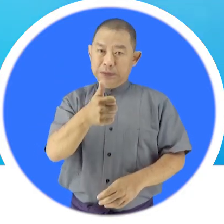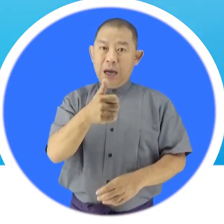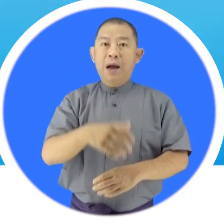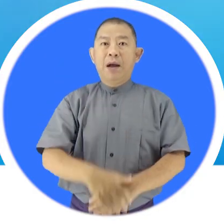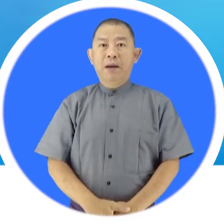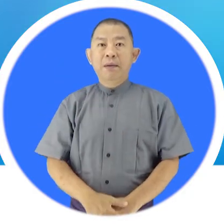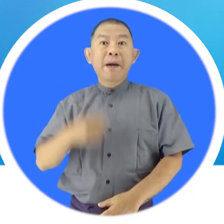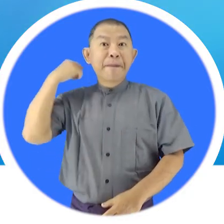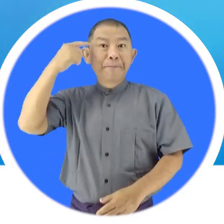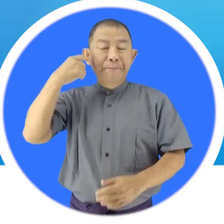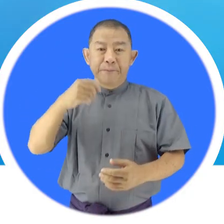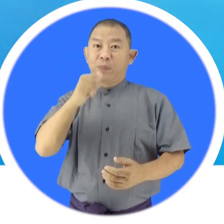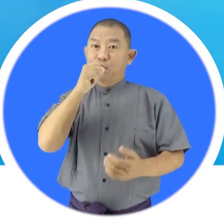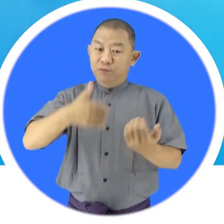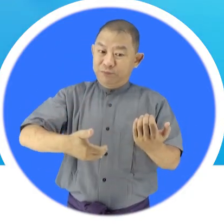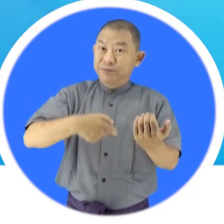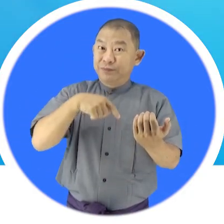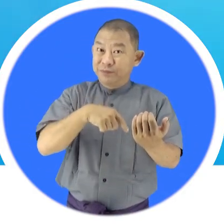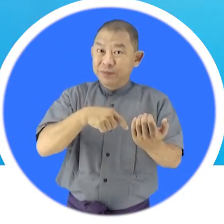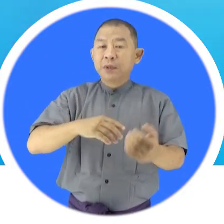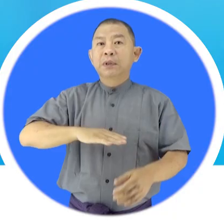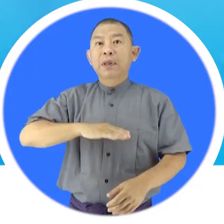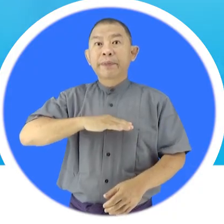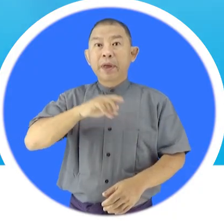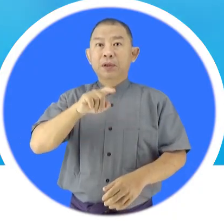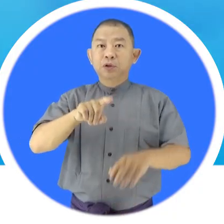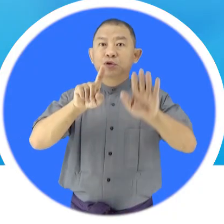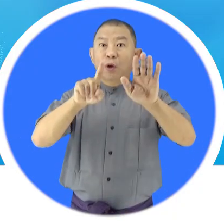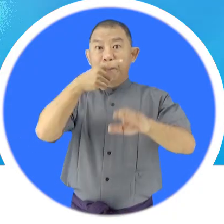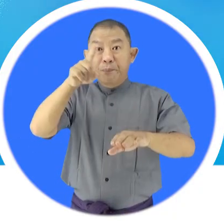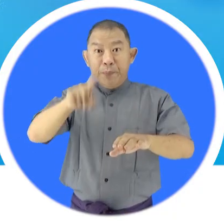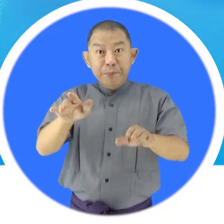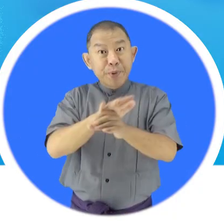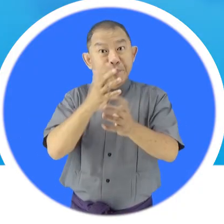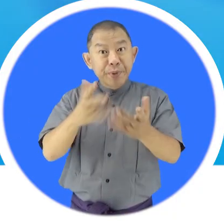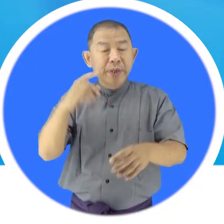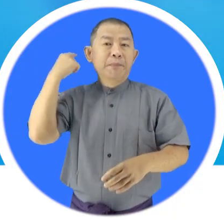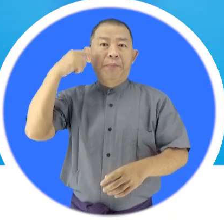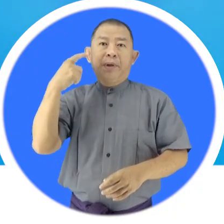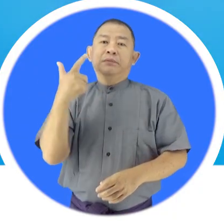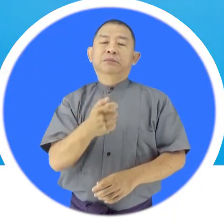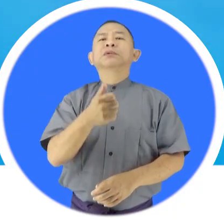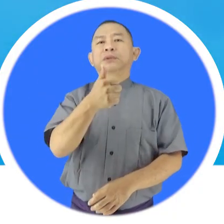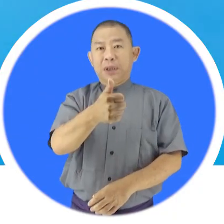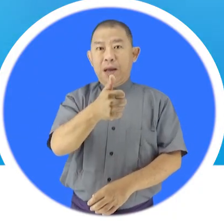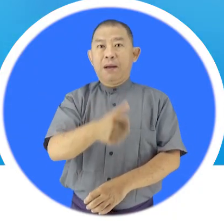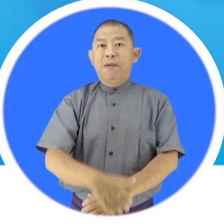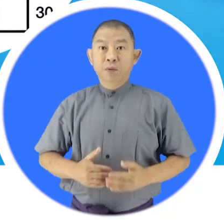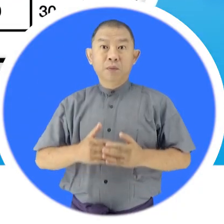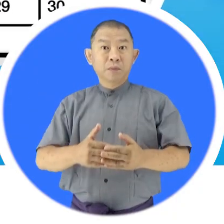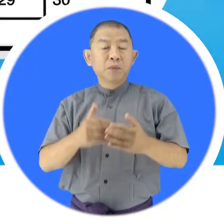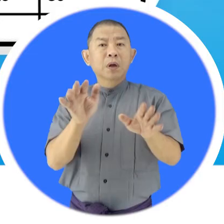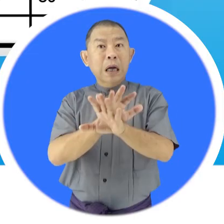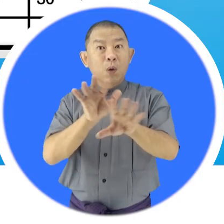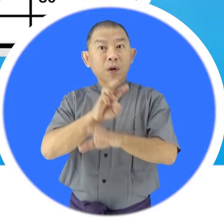တဲ့အတွက်အသင်ကလွယ်ပြီးဘယ်သူမှမသိနိုင်ပါဘူးဒါပေမဲ့ထိုးဆေးတွေမှာမြင်သာတဲ့ဘေးထွက်အာနိသင်အနေငယ်တော့ရှိပါတယ်ထိုးဆေးကြောင့်လစဉ်ရာသီ